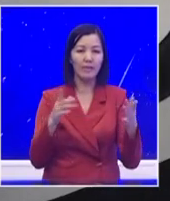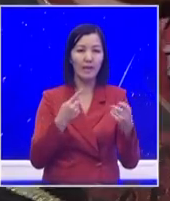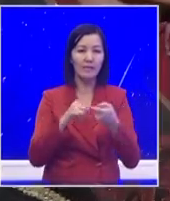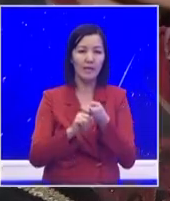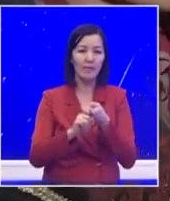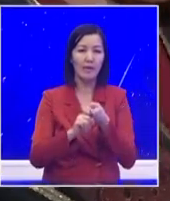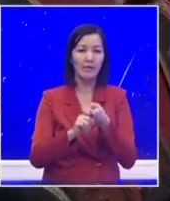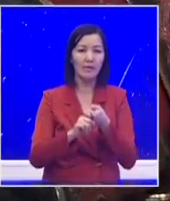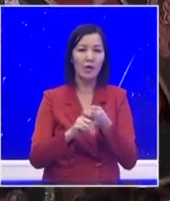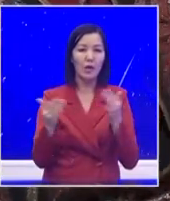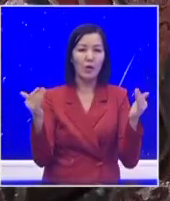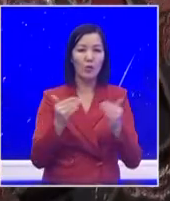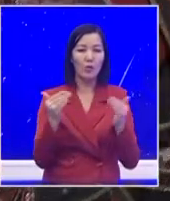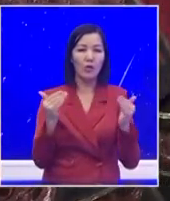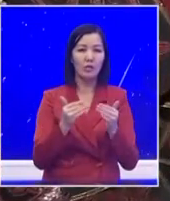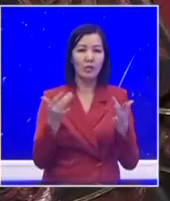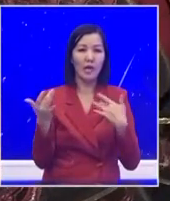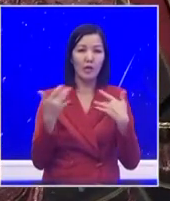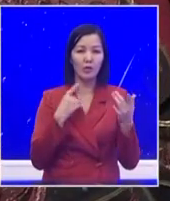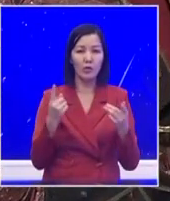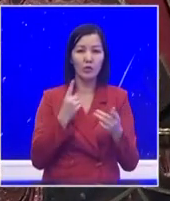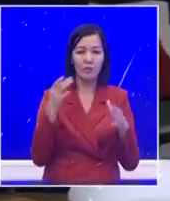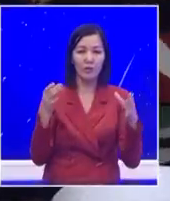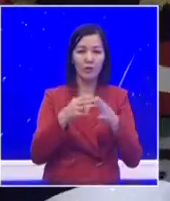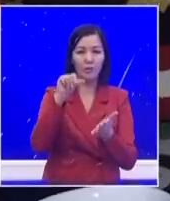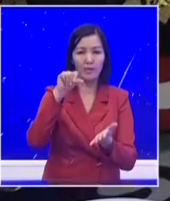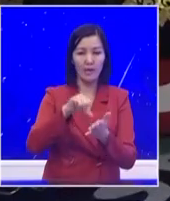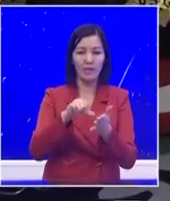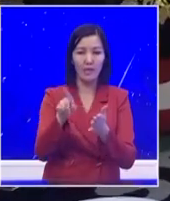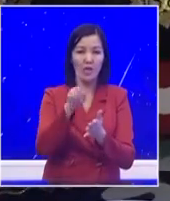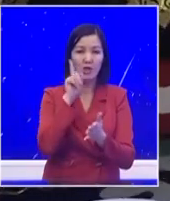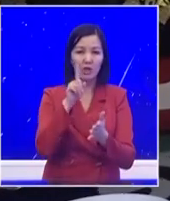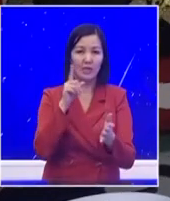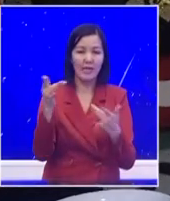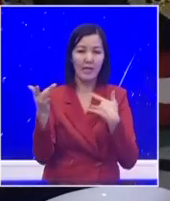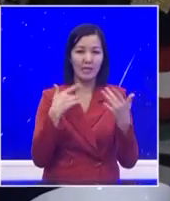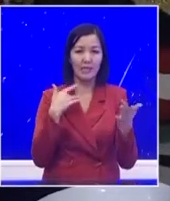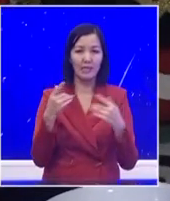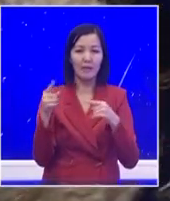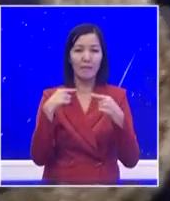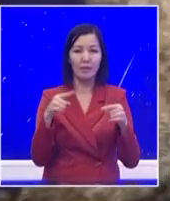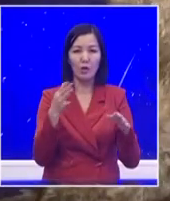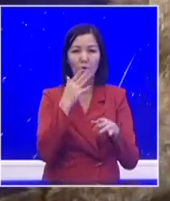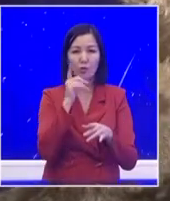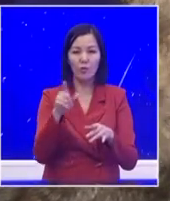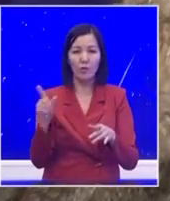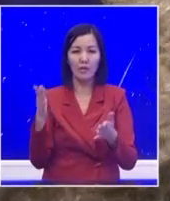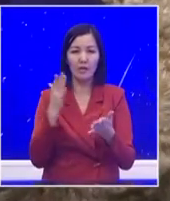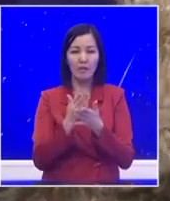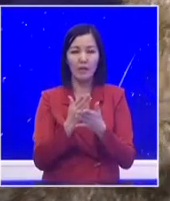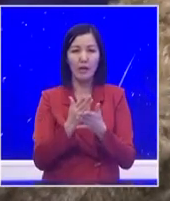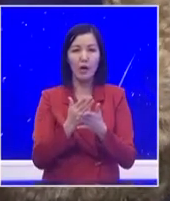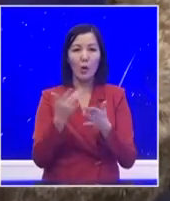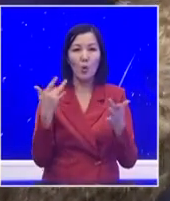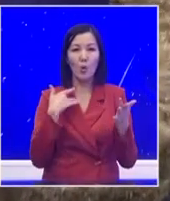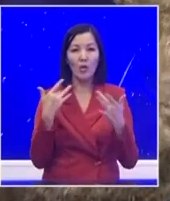да, олар колледждегі арнайы актерлік шеберлік үйірмесіне қатысады. Жас әртістердің арасында өзге ұлт өкілдері де бар. Сондай-ақ мұнда